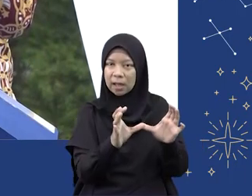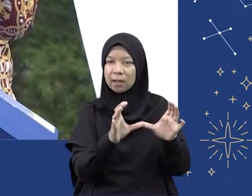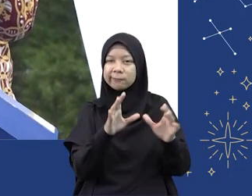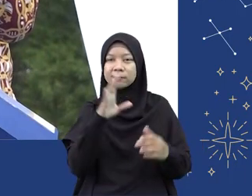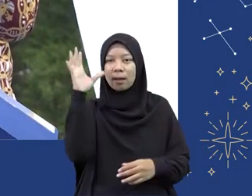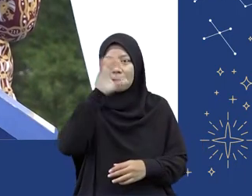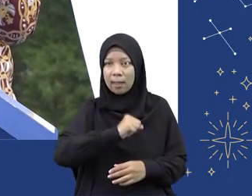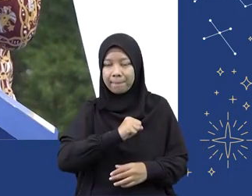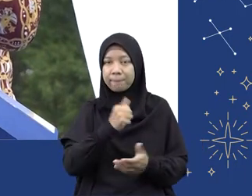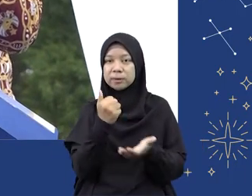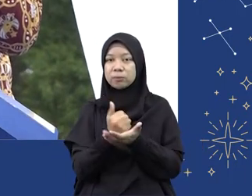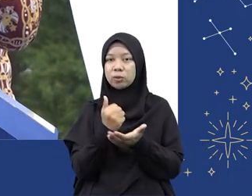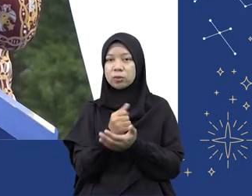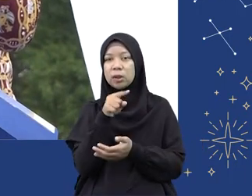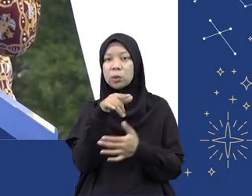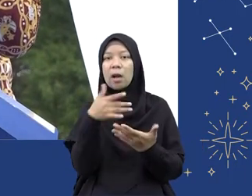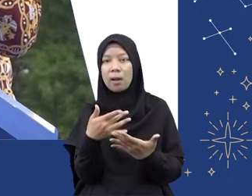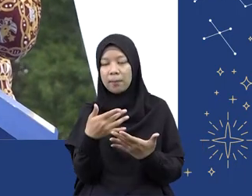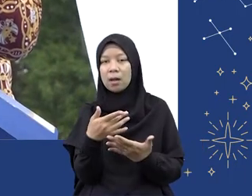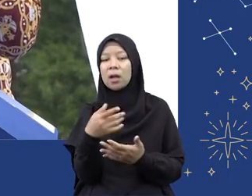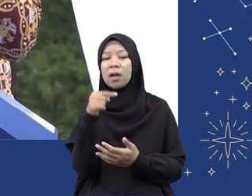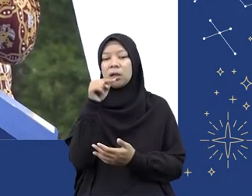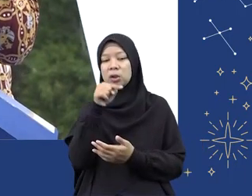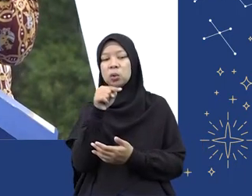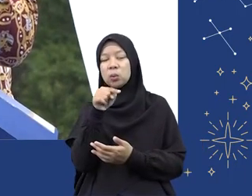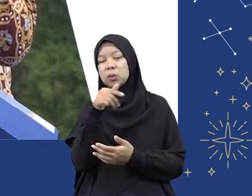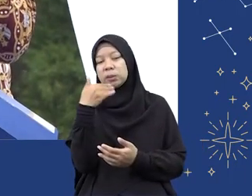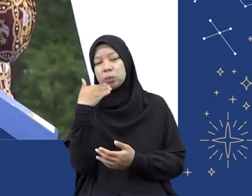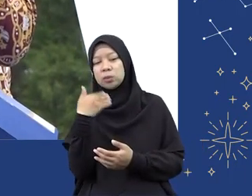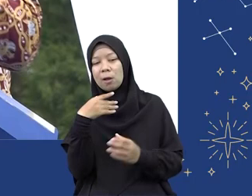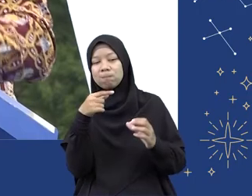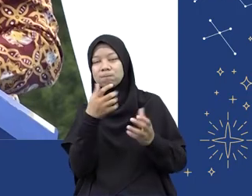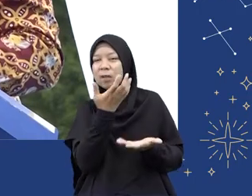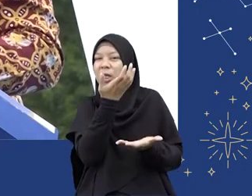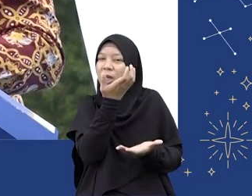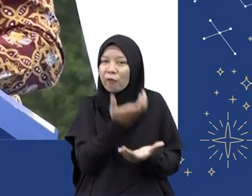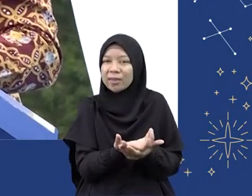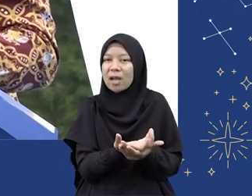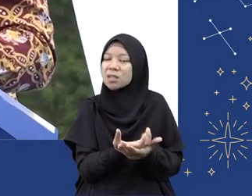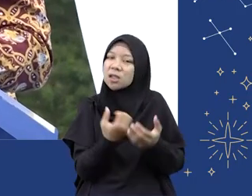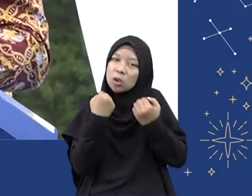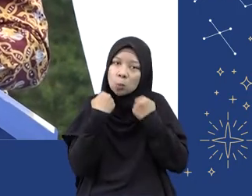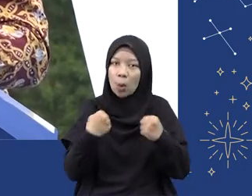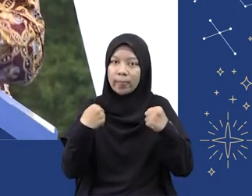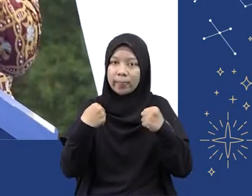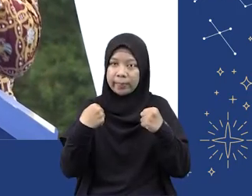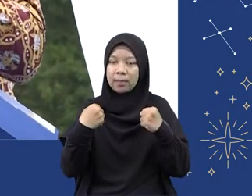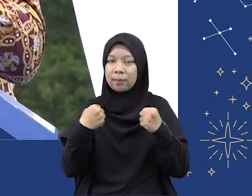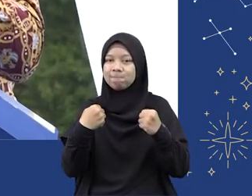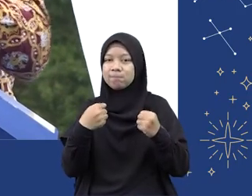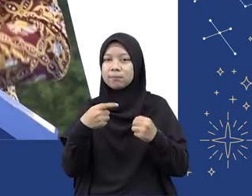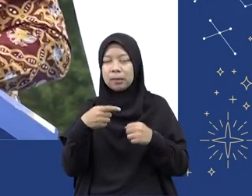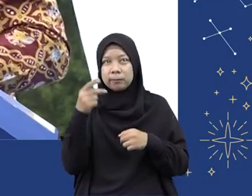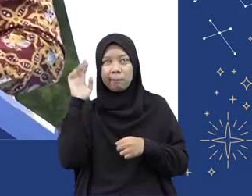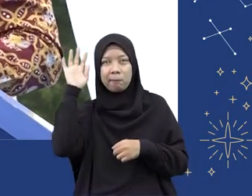hole itu adalah objek yang memiliki gravitasi terkuat yang pernah kita